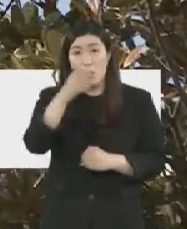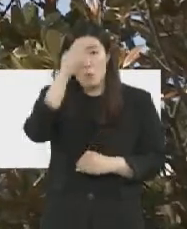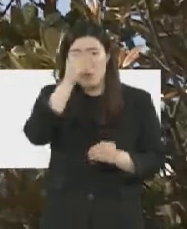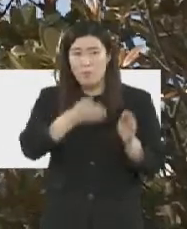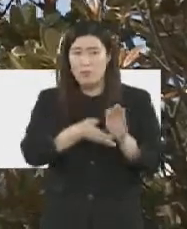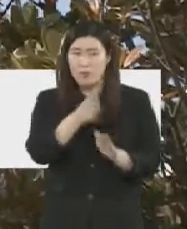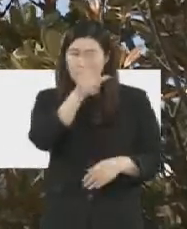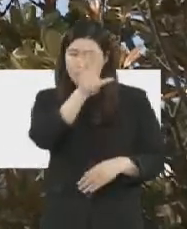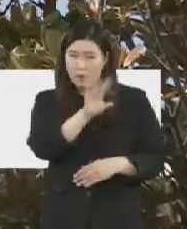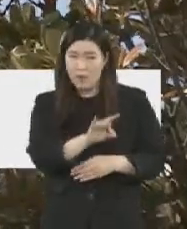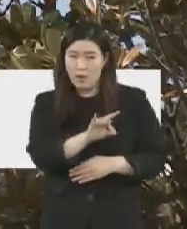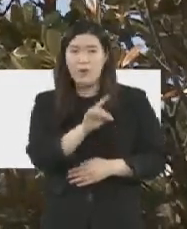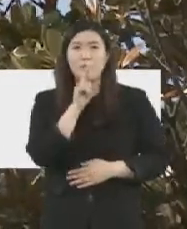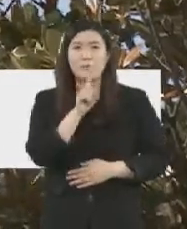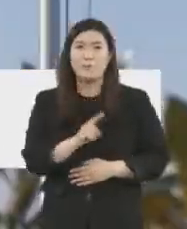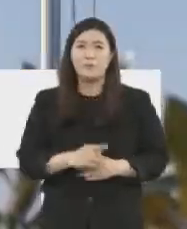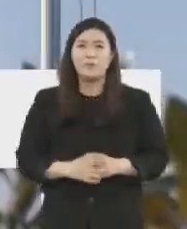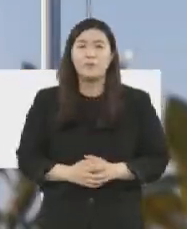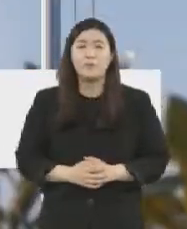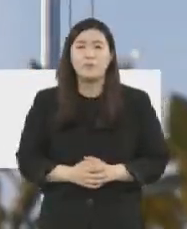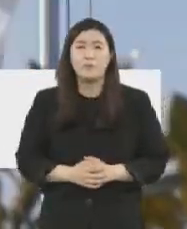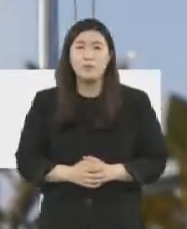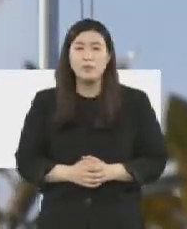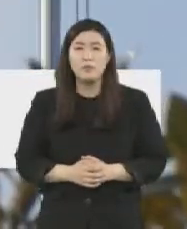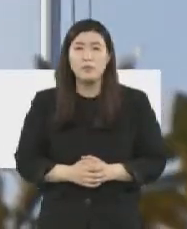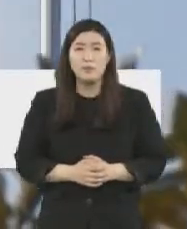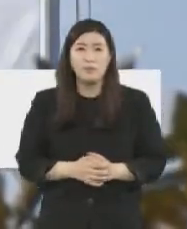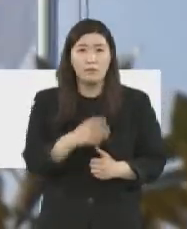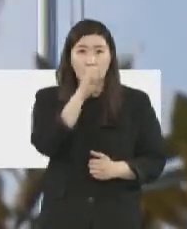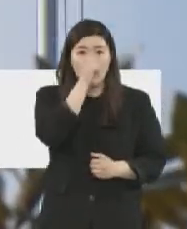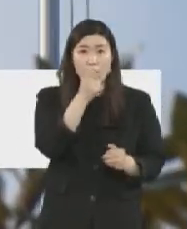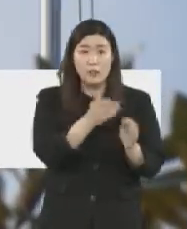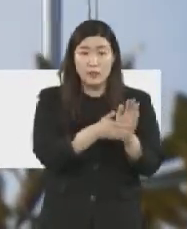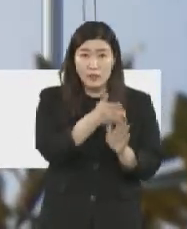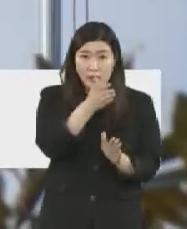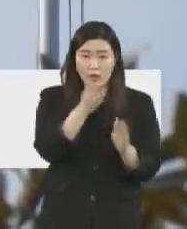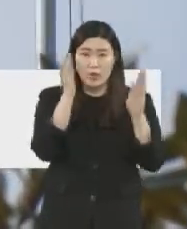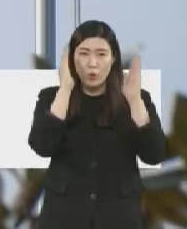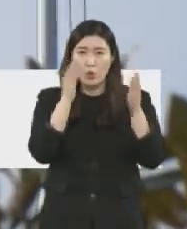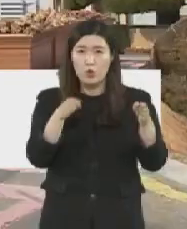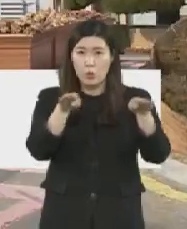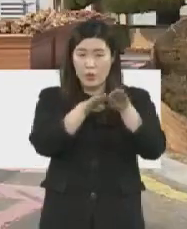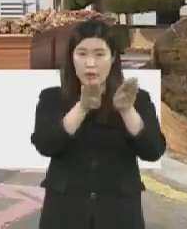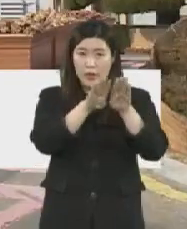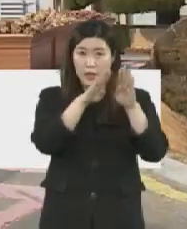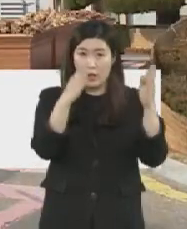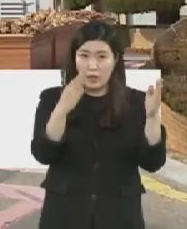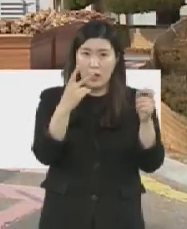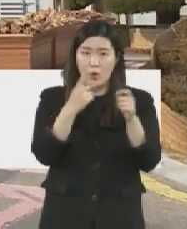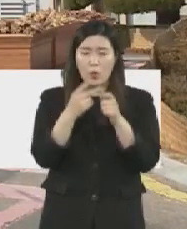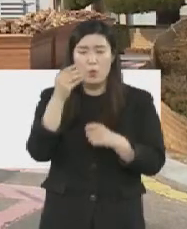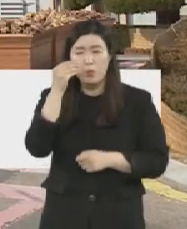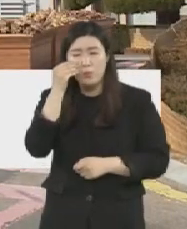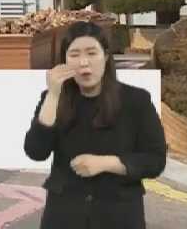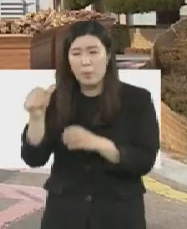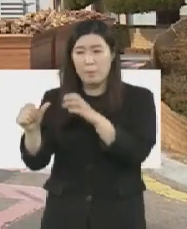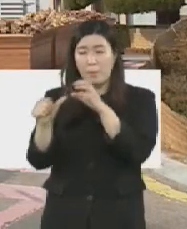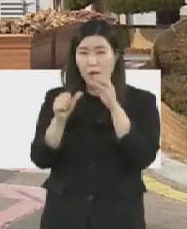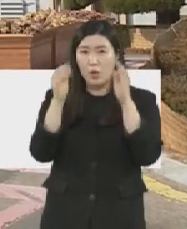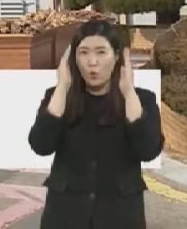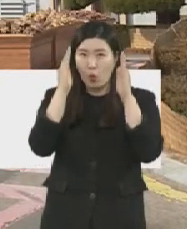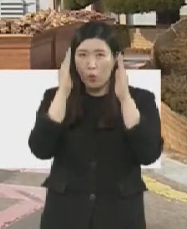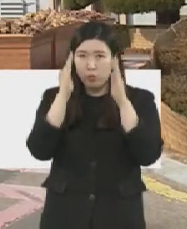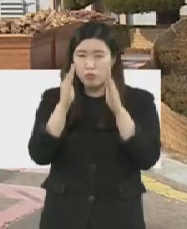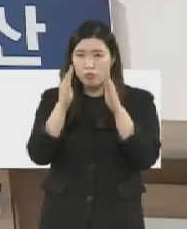역량과 지속성을 인정받았습니다 특히 서산시 평생학습관 개관 등 유휴 공간 에 활용한 학습 공간